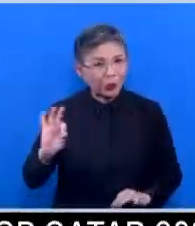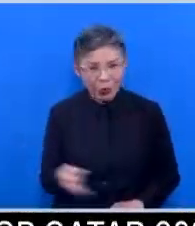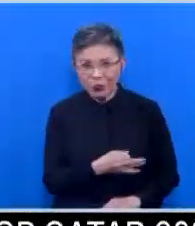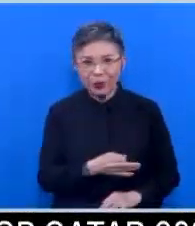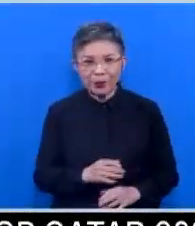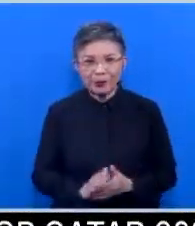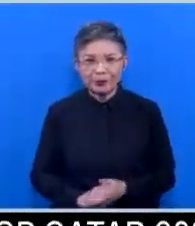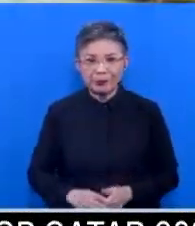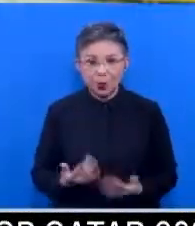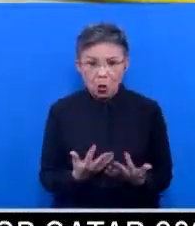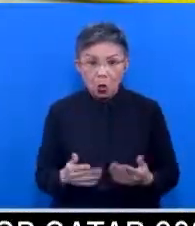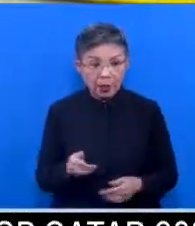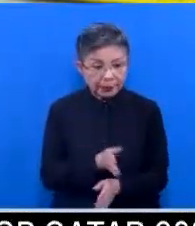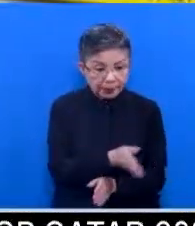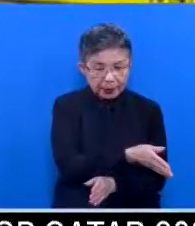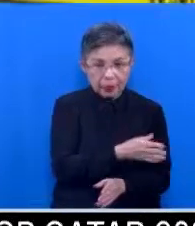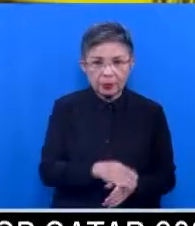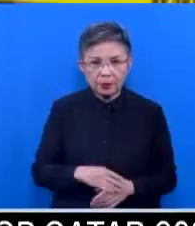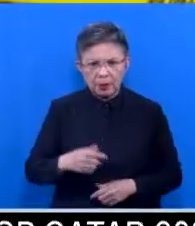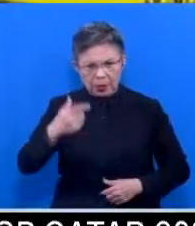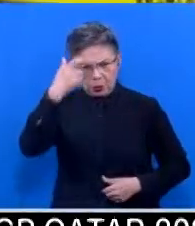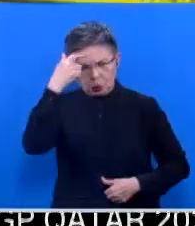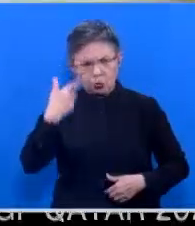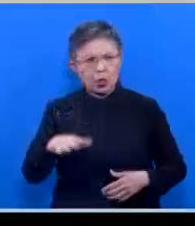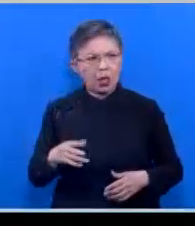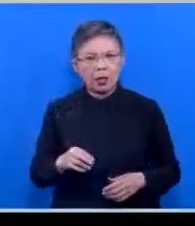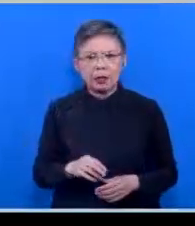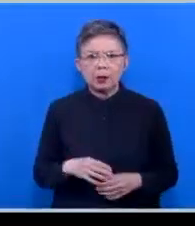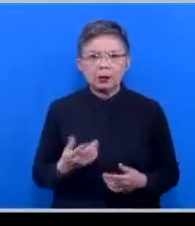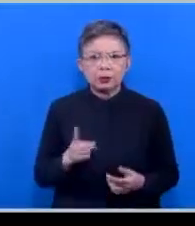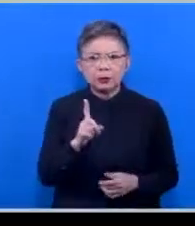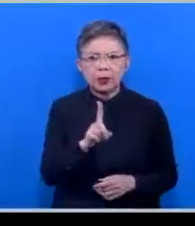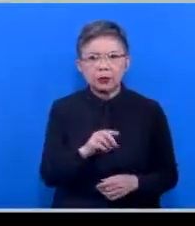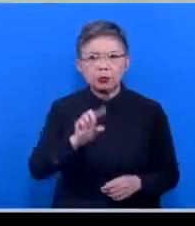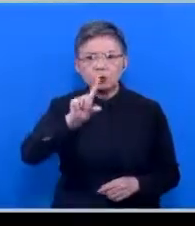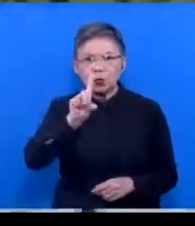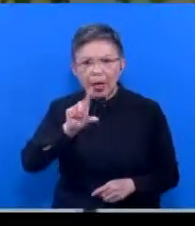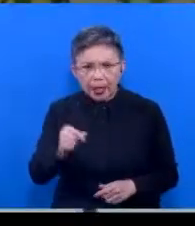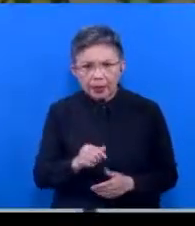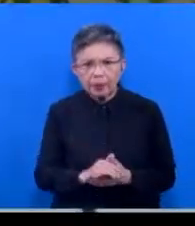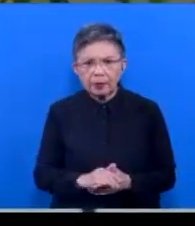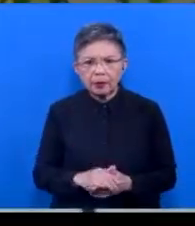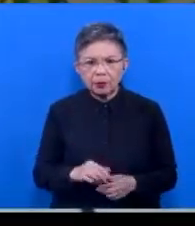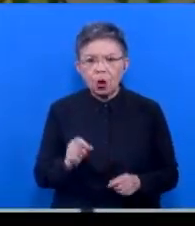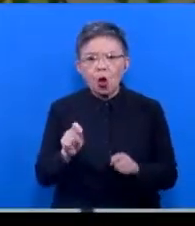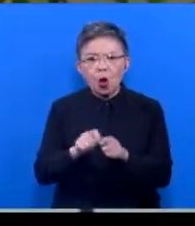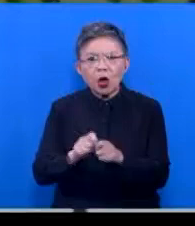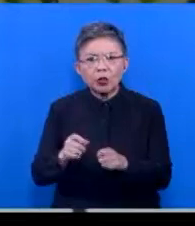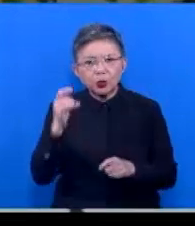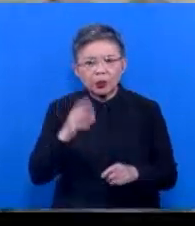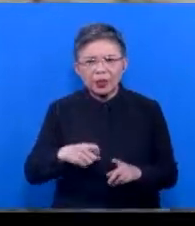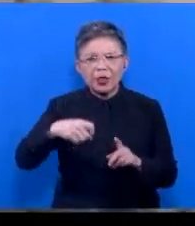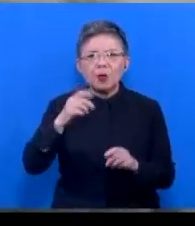Warga sekitar menyatakan aksi para pelaku sudah berlangsung selama hampir 1 bulan. Mereka tampak bekerja